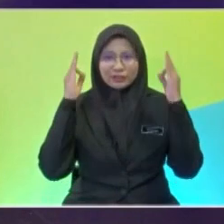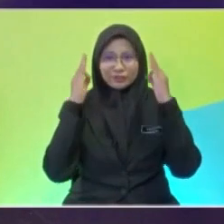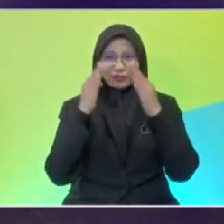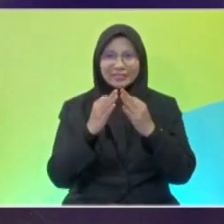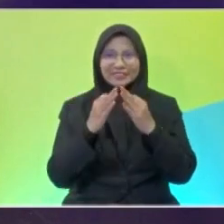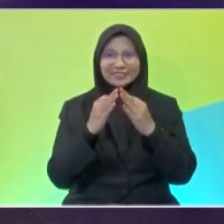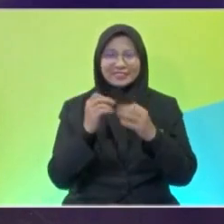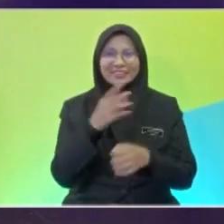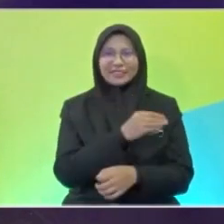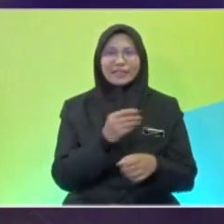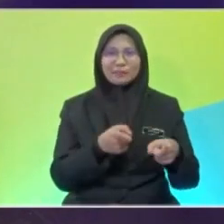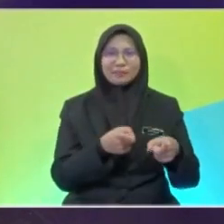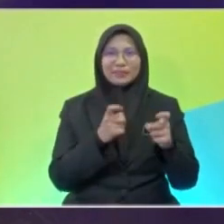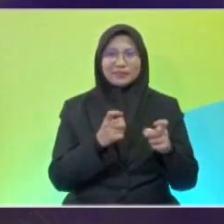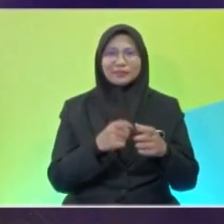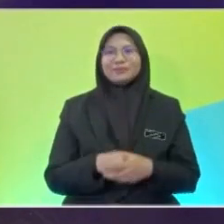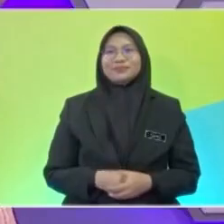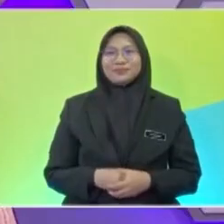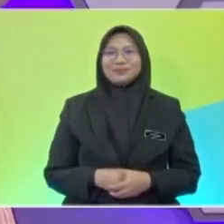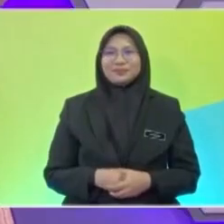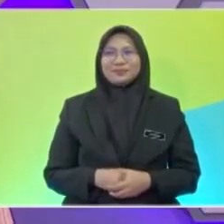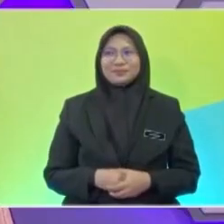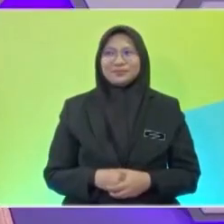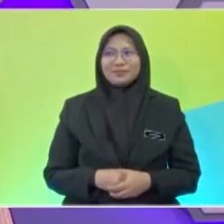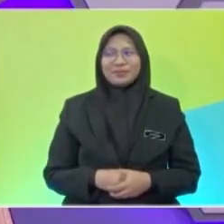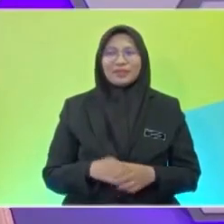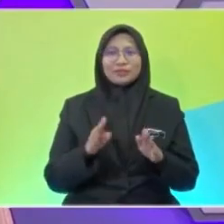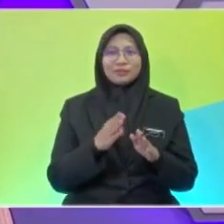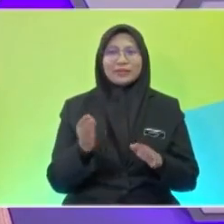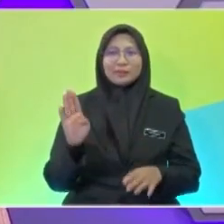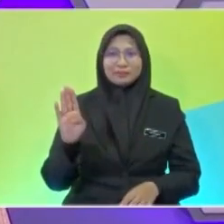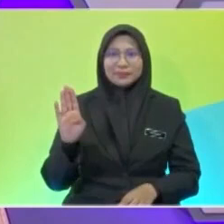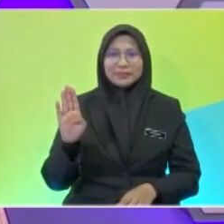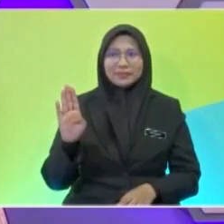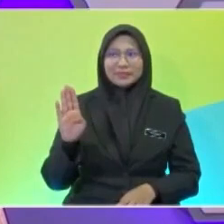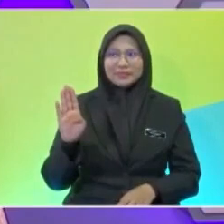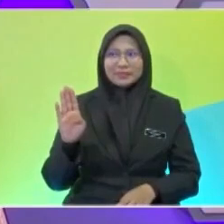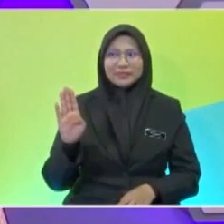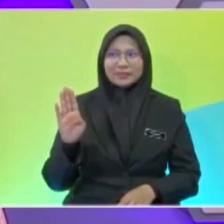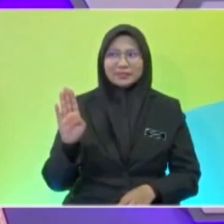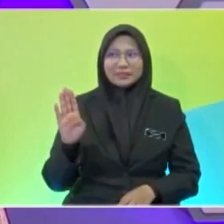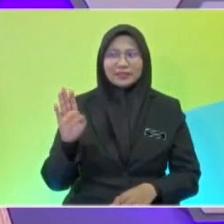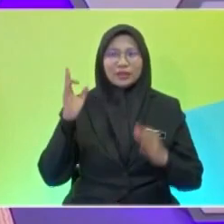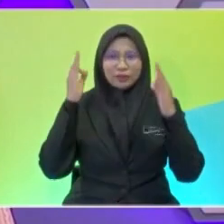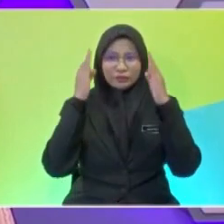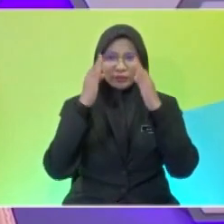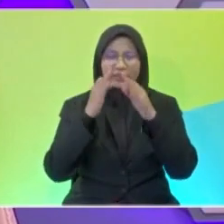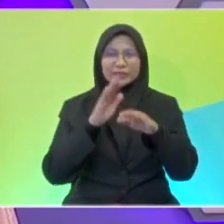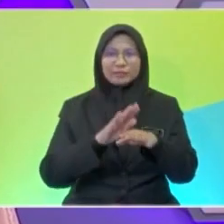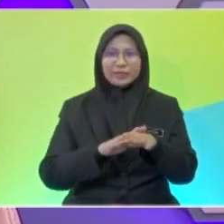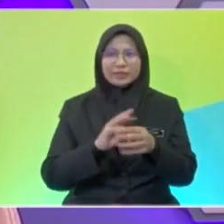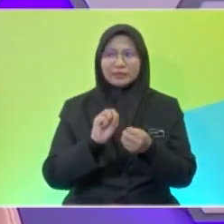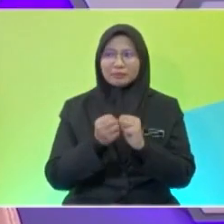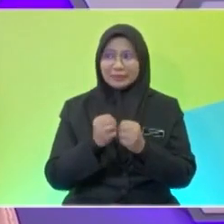untuk bagian di Jadi sebenarnya bagian B ini berfokus pada isu ataupun masalah yang berlaku ya yaitu